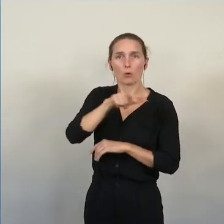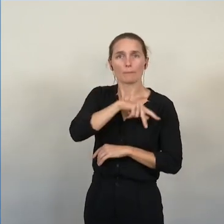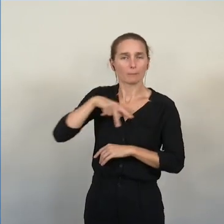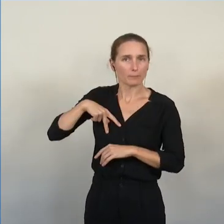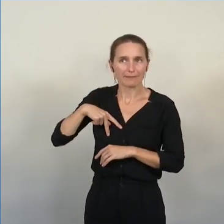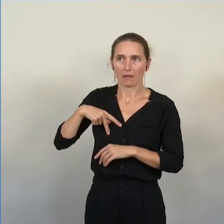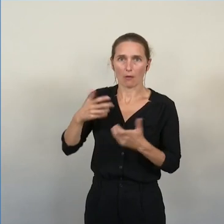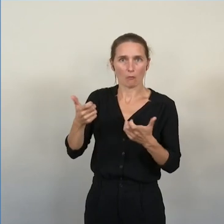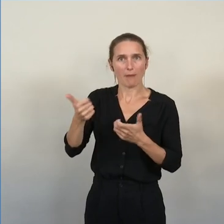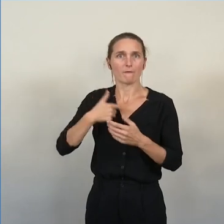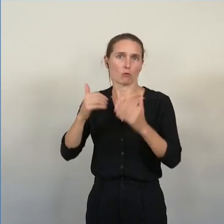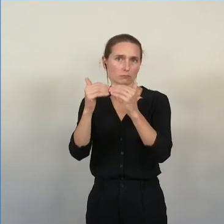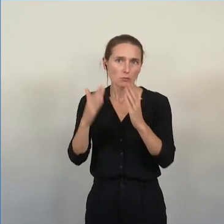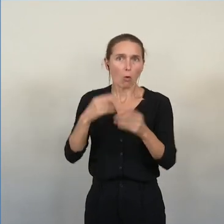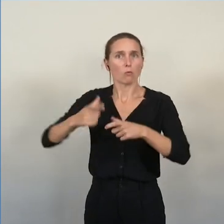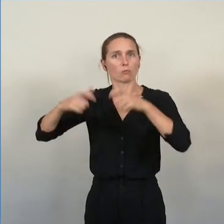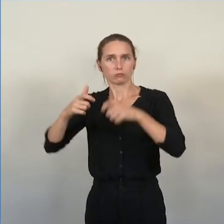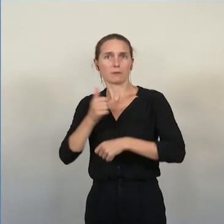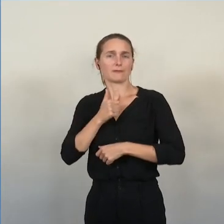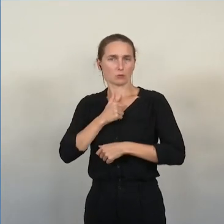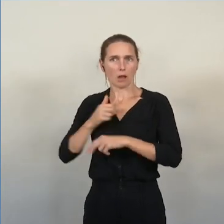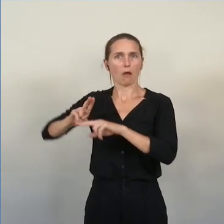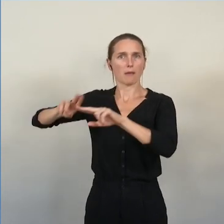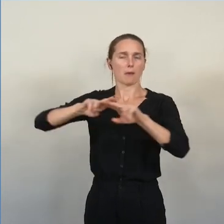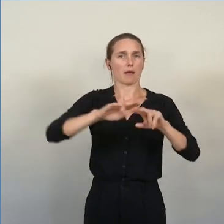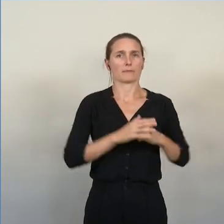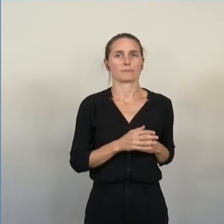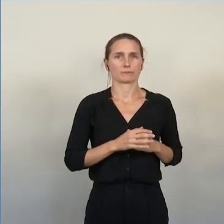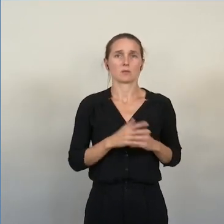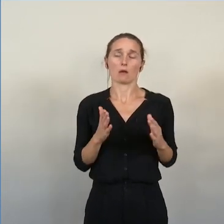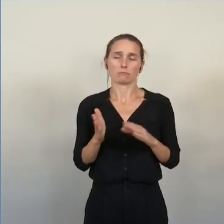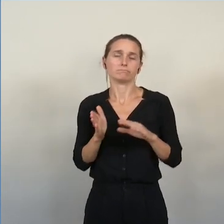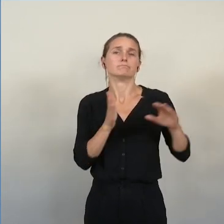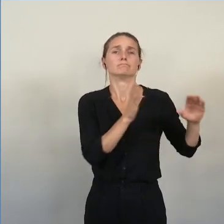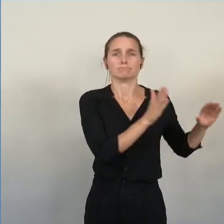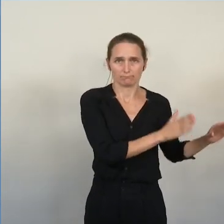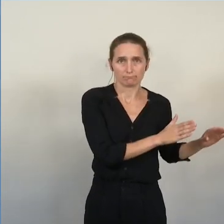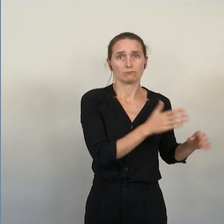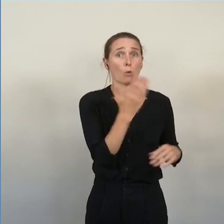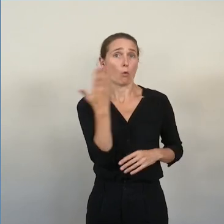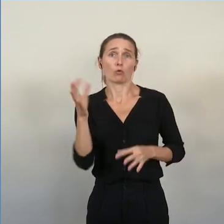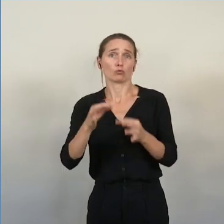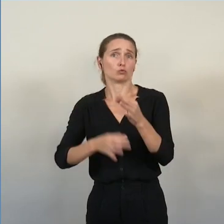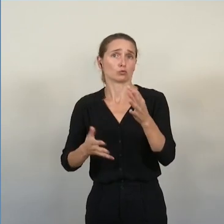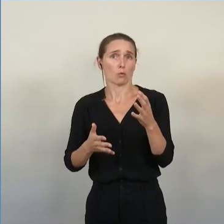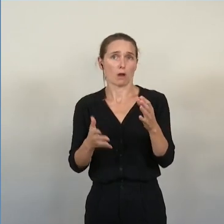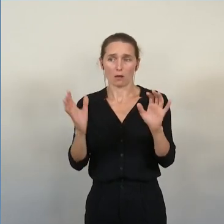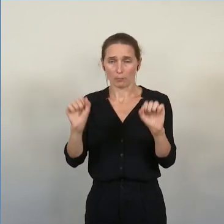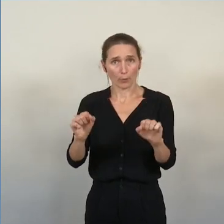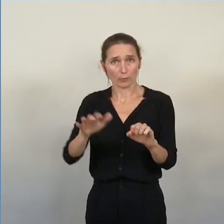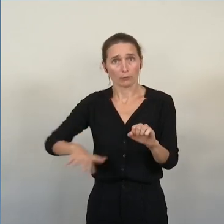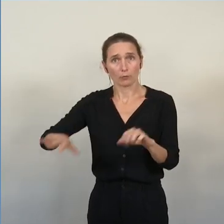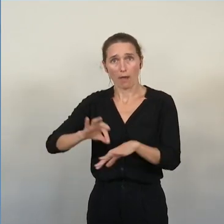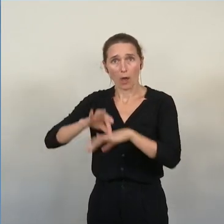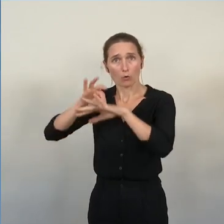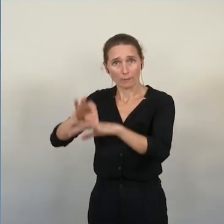individuel en dehors de ces dispositifs de rénovation évidemment les personnes pourront être accompagnées dans le cadre du